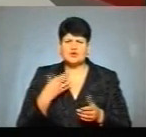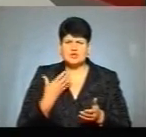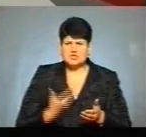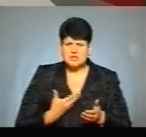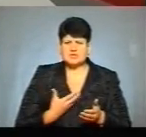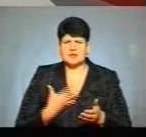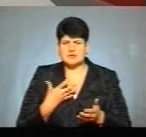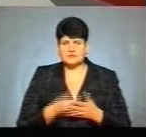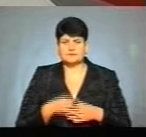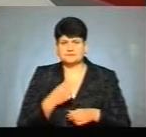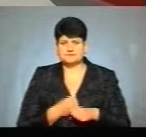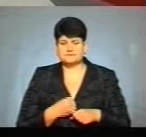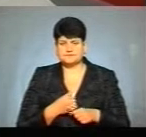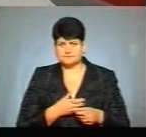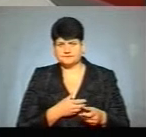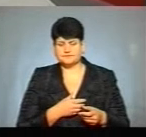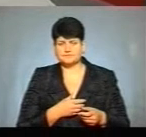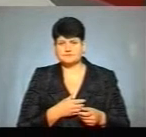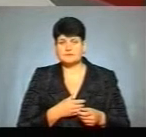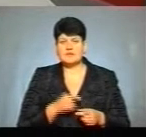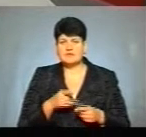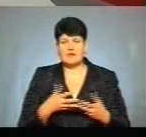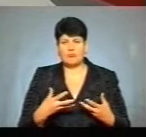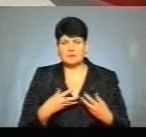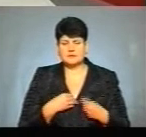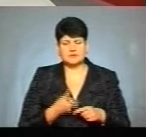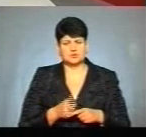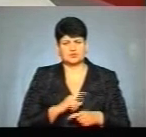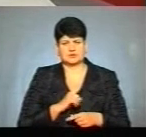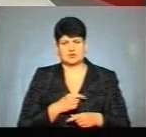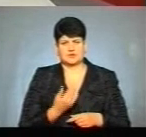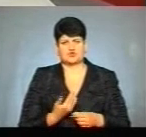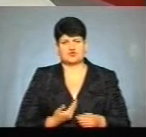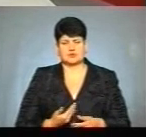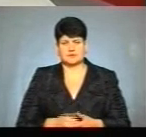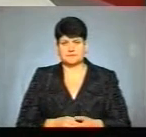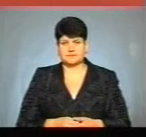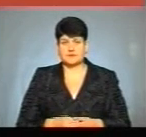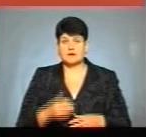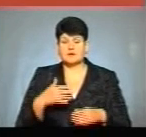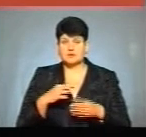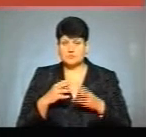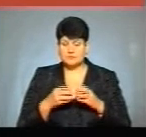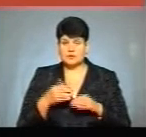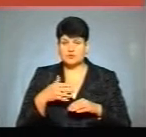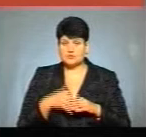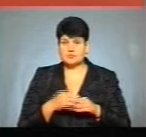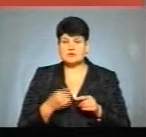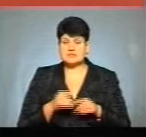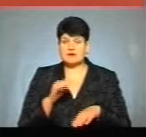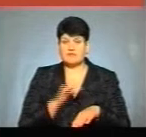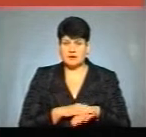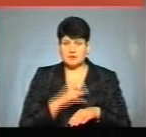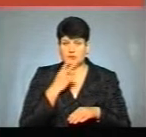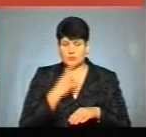якщо не пропрацює з психологом, і вона вплине дуже сильно на її життя. Резюмуючи, ми розуміємо, що цей факт, який